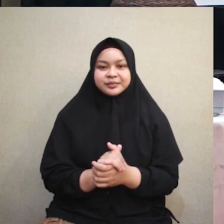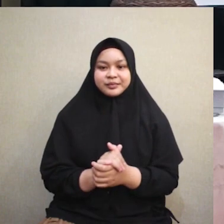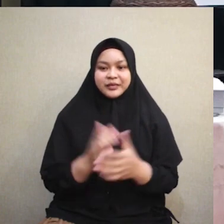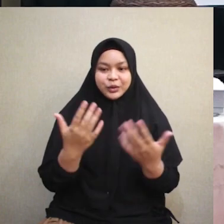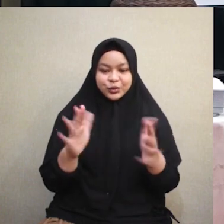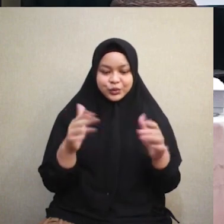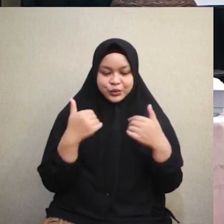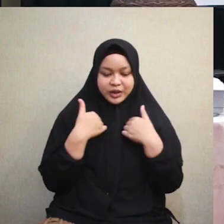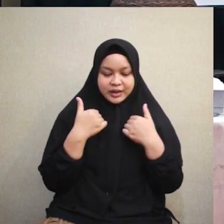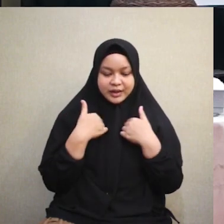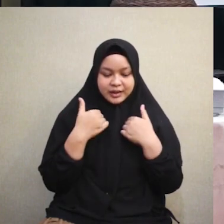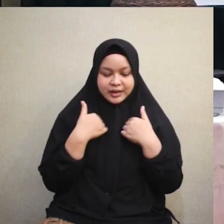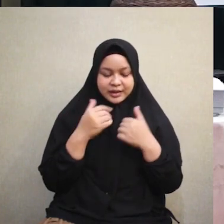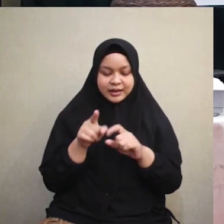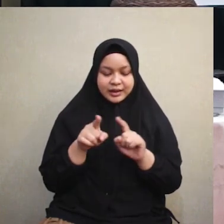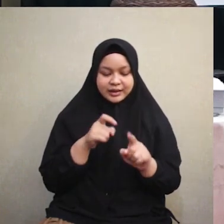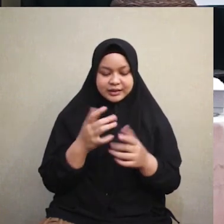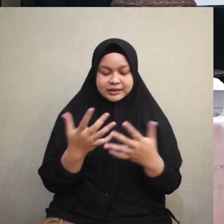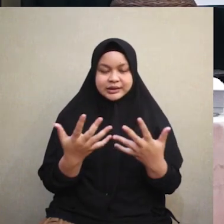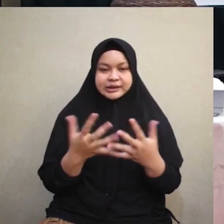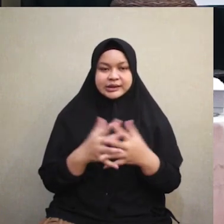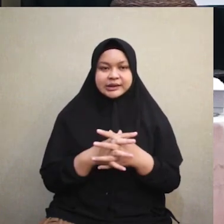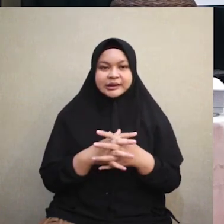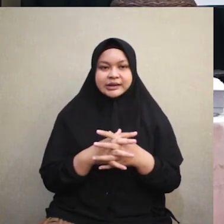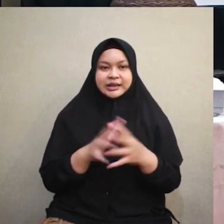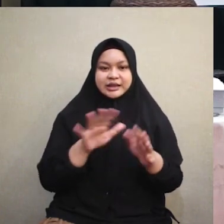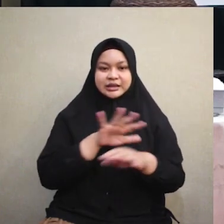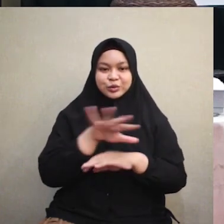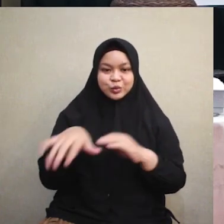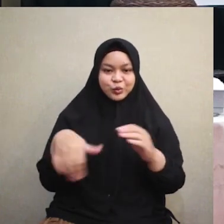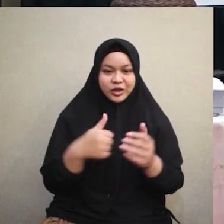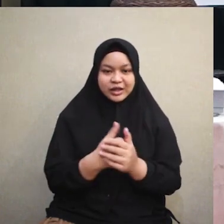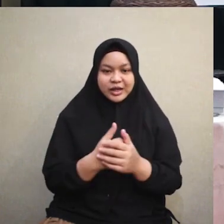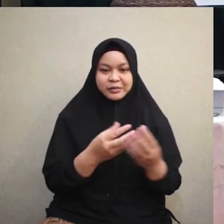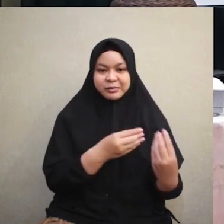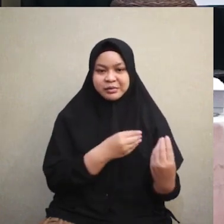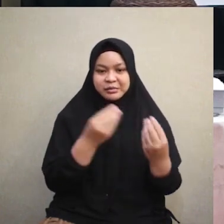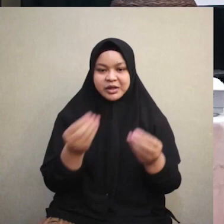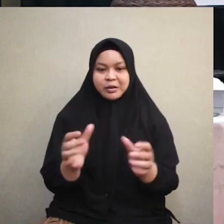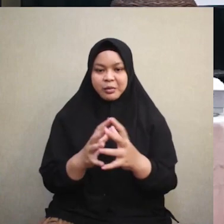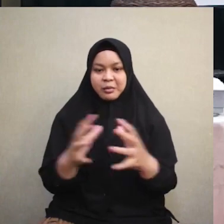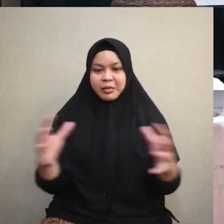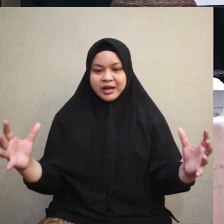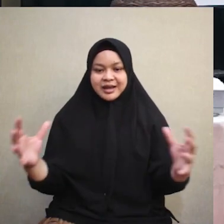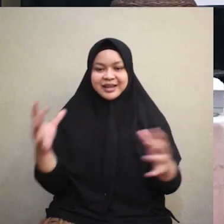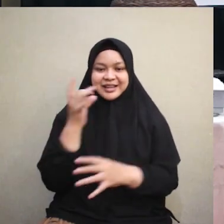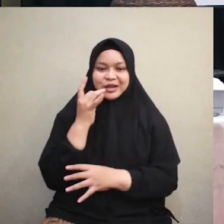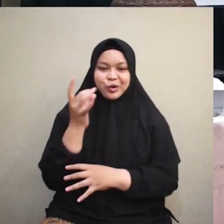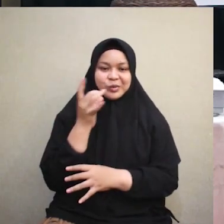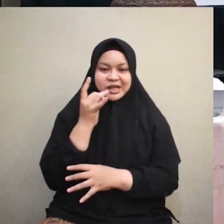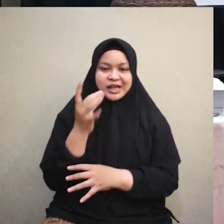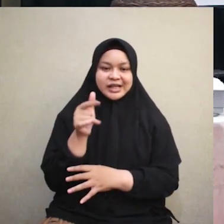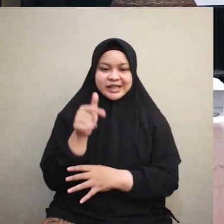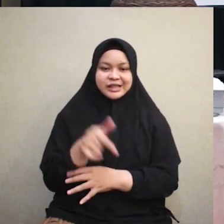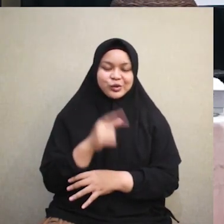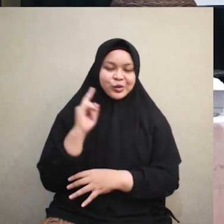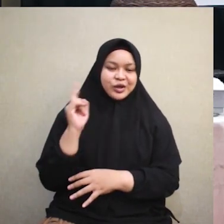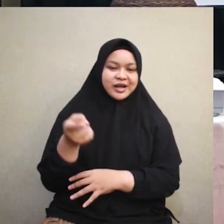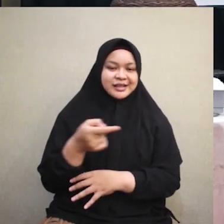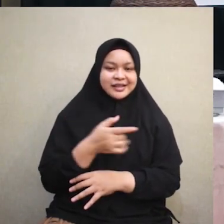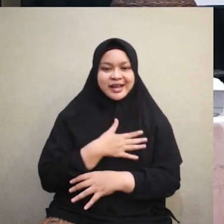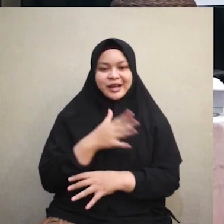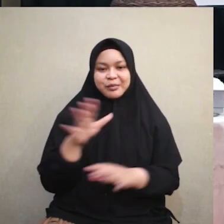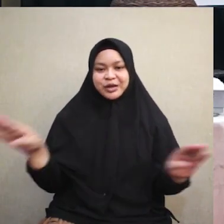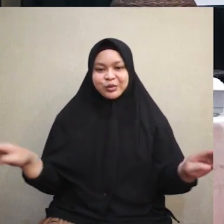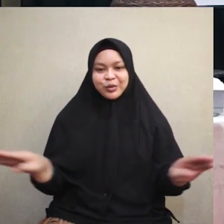sudah ada dari dari semuanya memberikan begitu banyak rekomendasi dan tentu saja saya